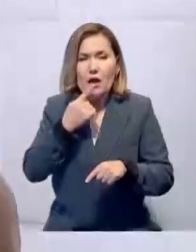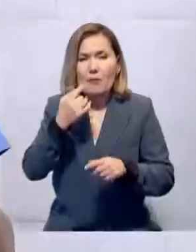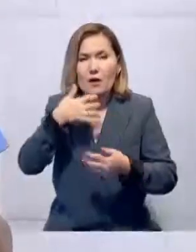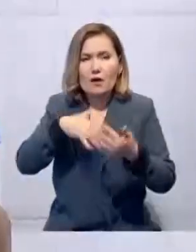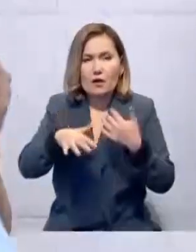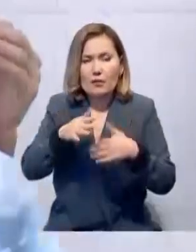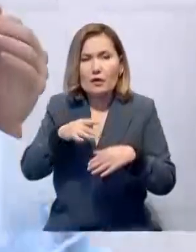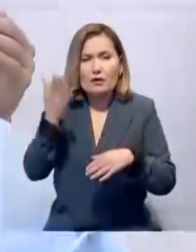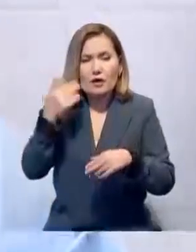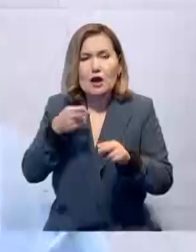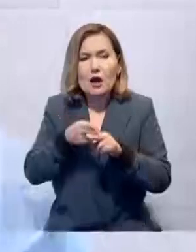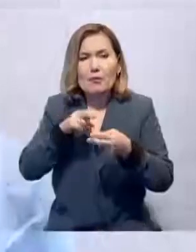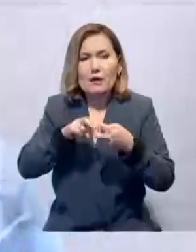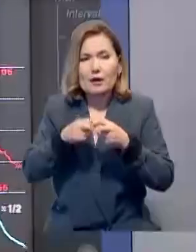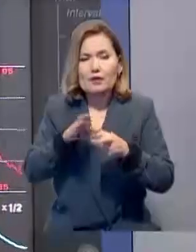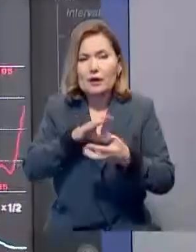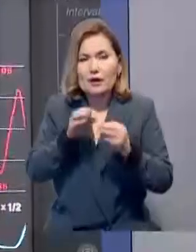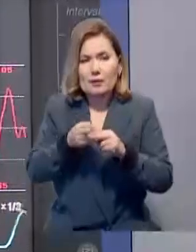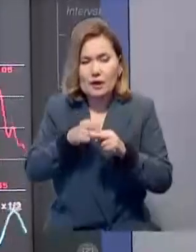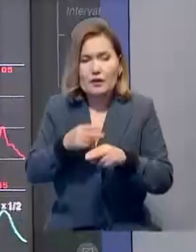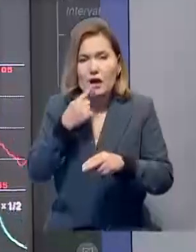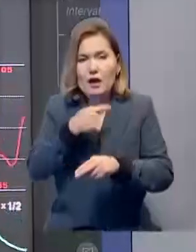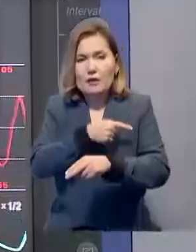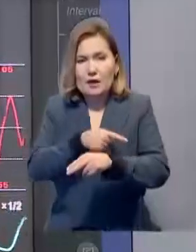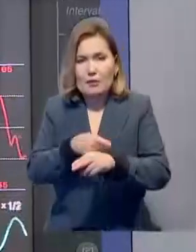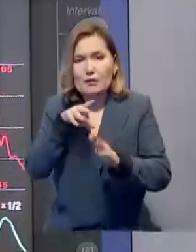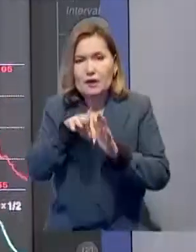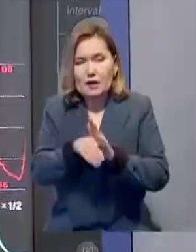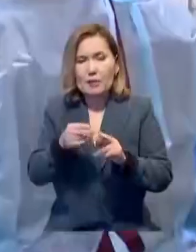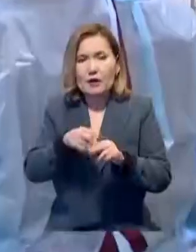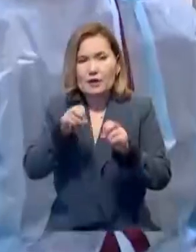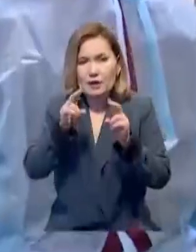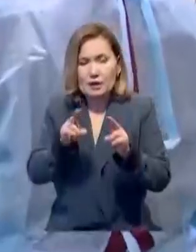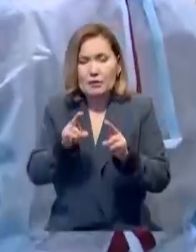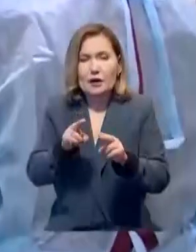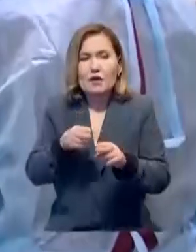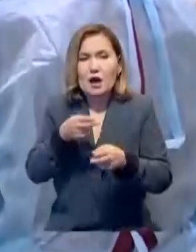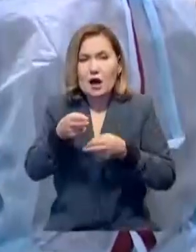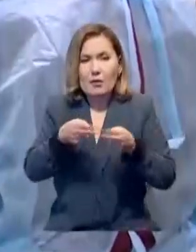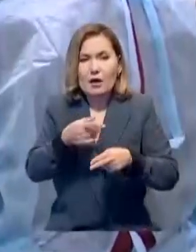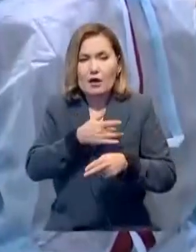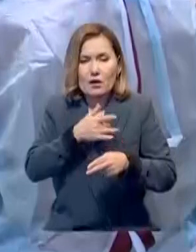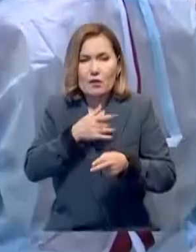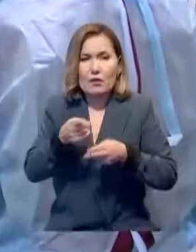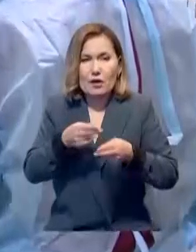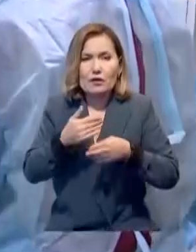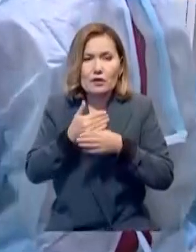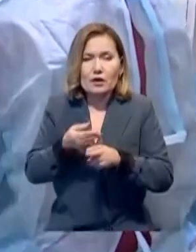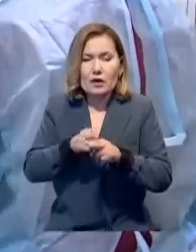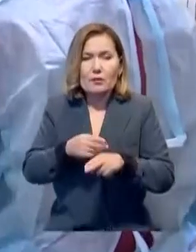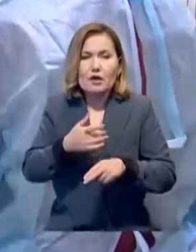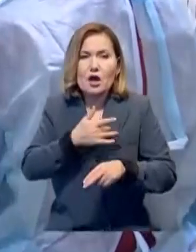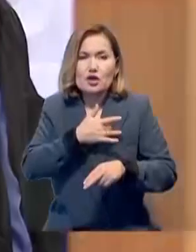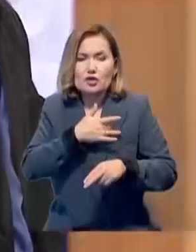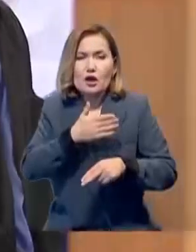айналымына кедергі келтіреді. ТАВИ процедурасы сан артериясына енгізілген катеттер арқылы жүзеге асырылады. Ол жаңа жүрек қақпақшасын